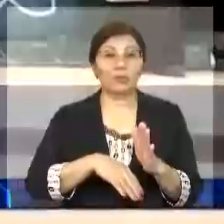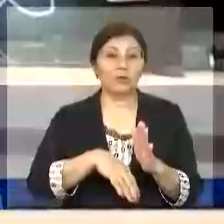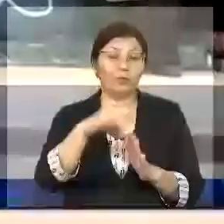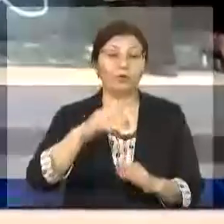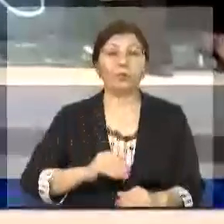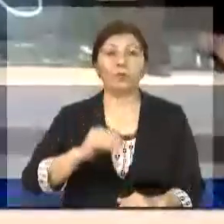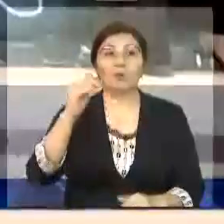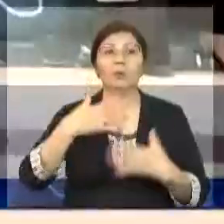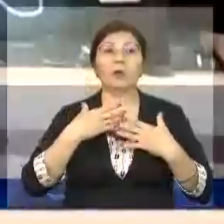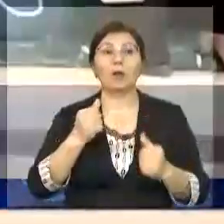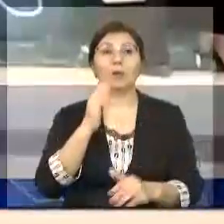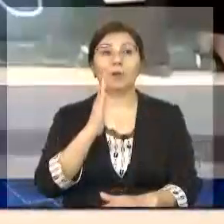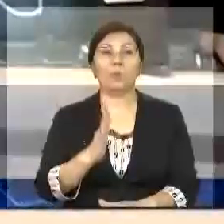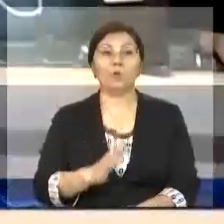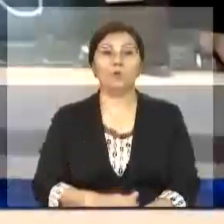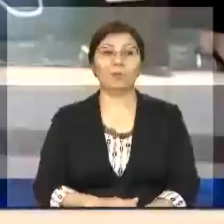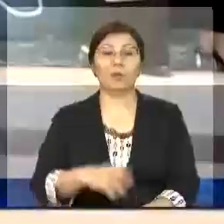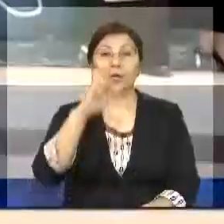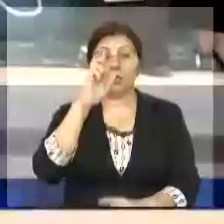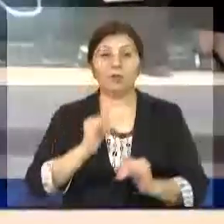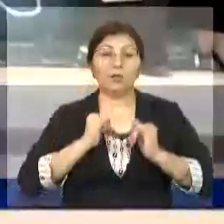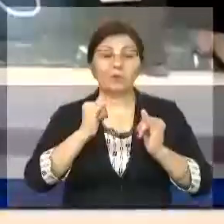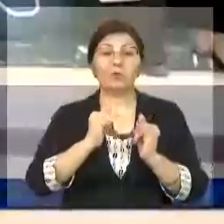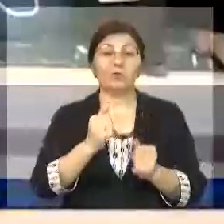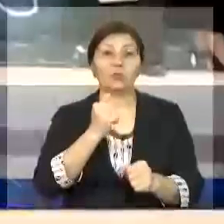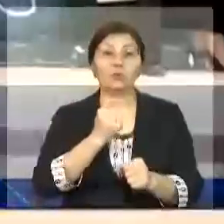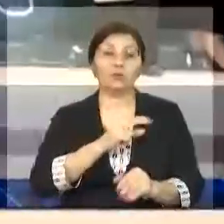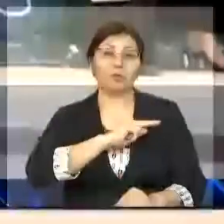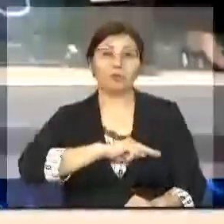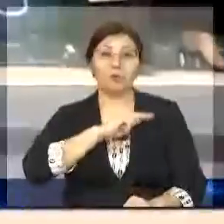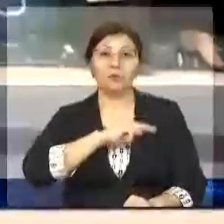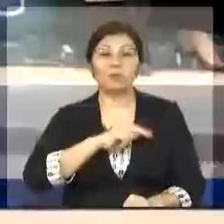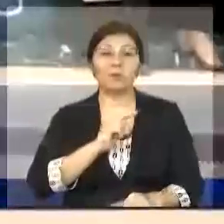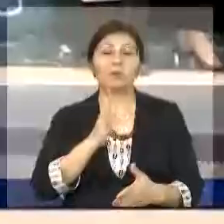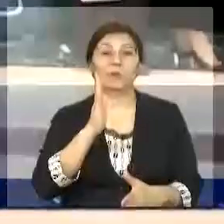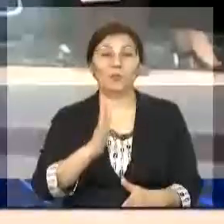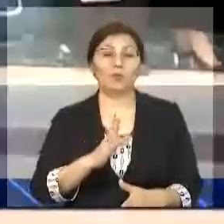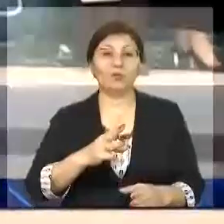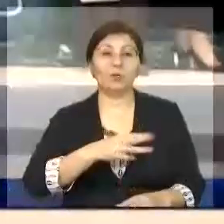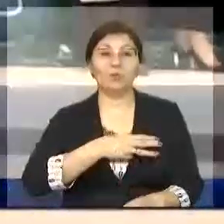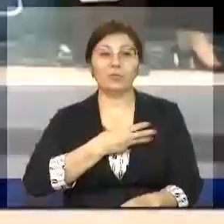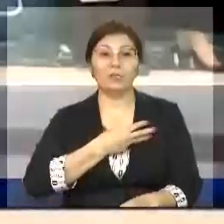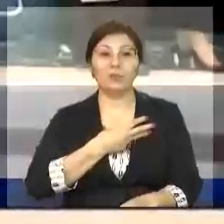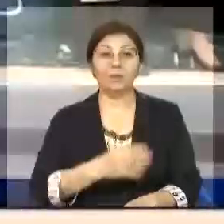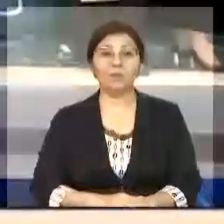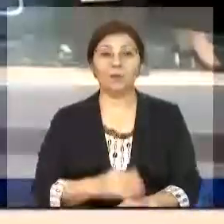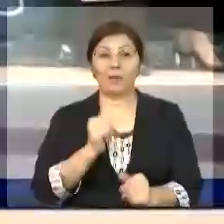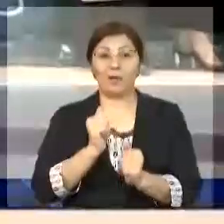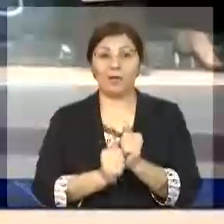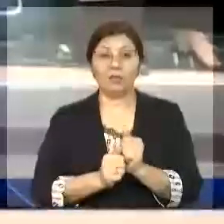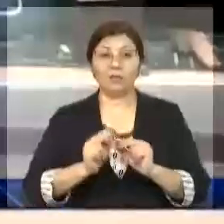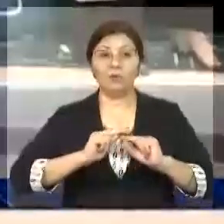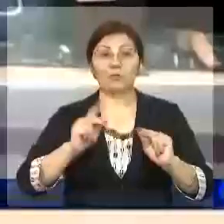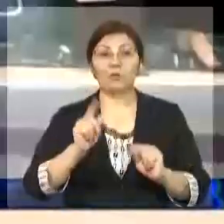сау болып, ең бастысы сол еліміз үшін қызмет ететін бір жақсы ұрпақ болсын деп тілеймін. Әрбір